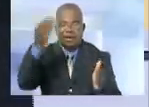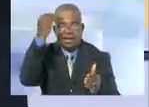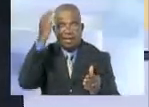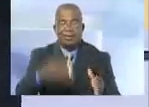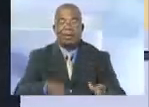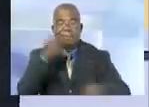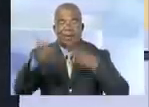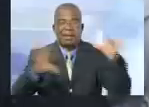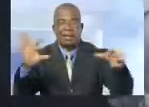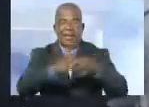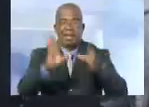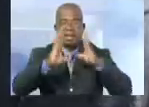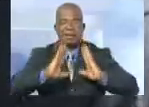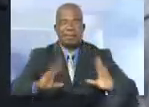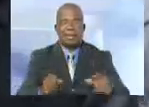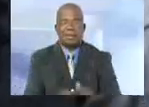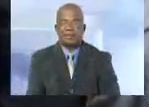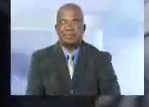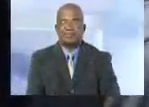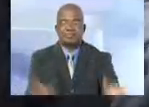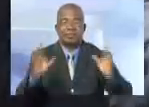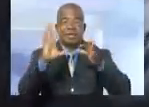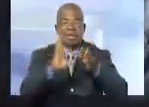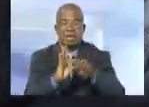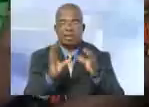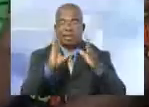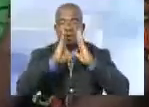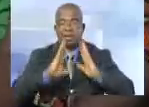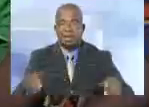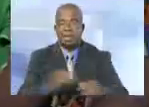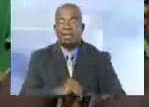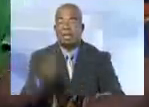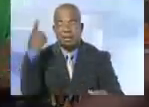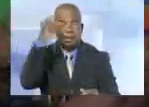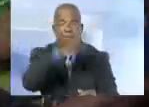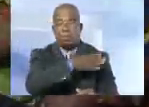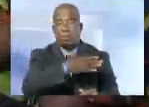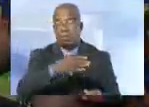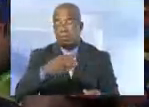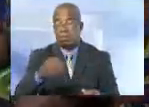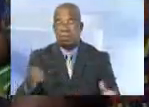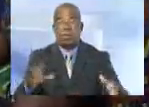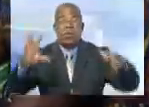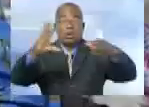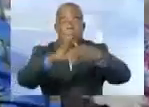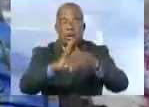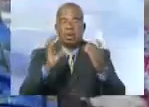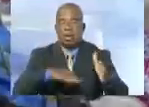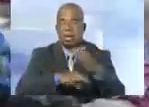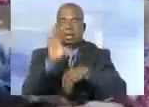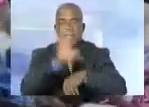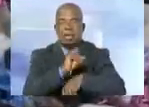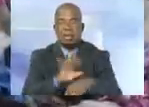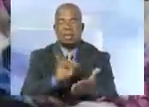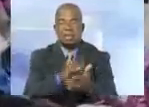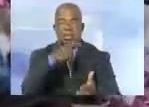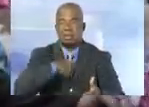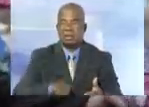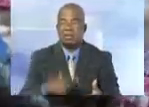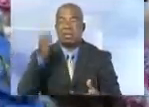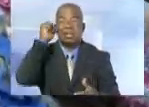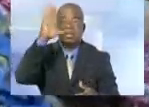dans la région. Réconciliation et paix pour une cohésion sociale garantie en Côte d'Ivoire. C'est le vœu des femmes de la région